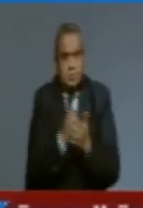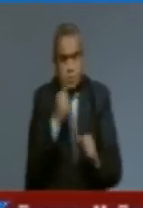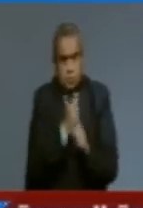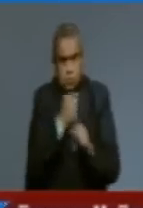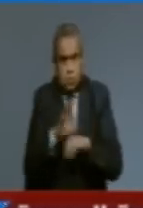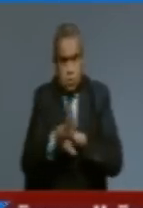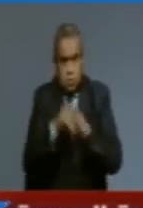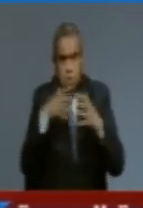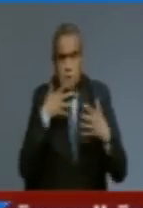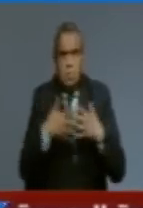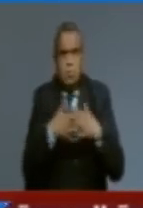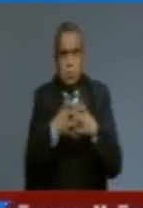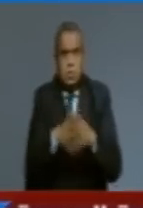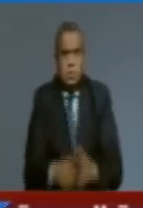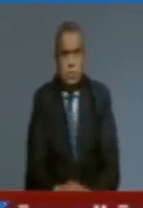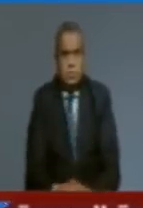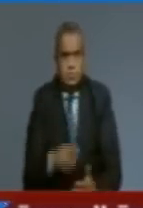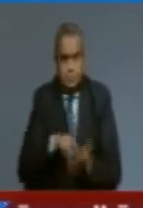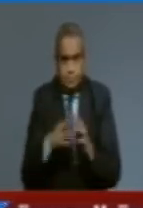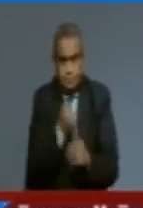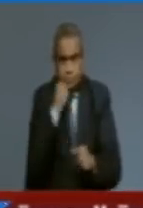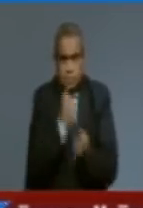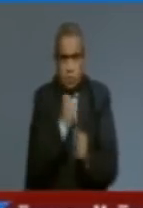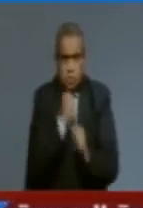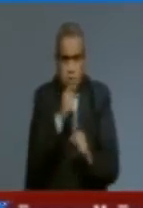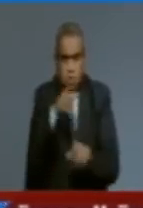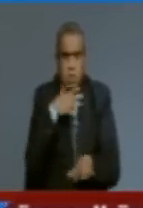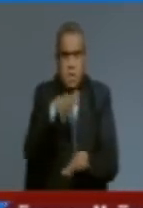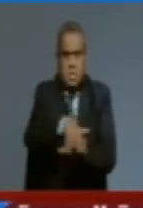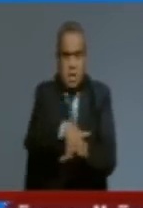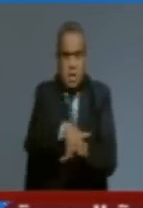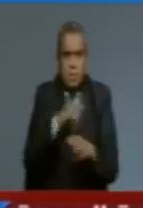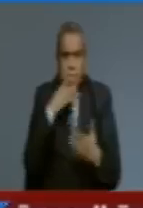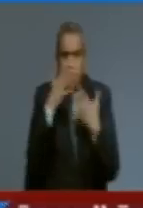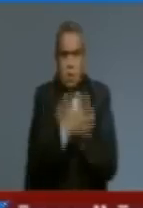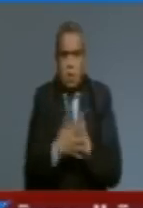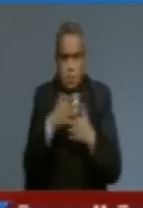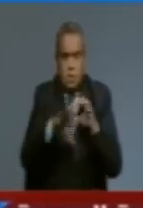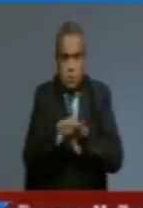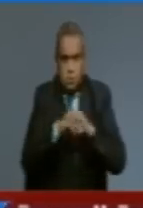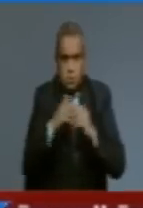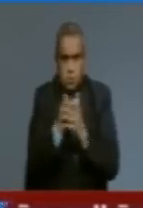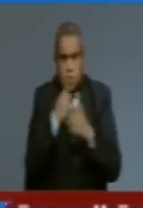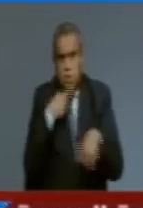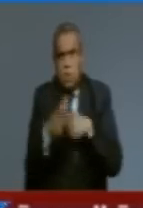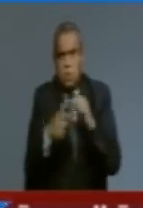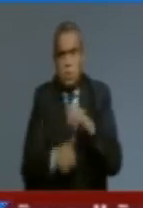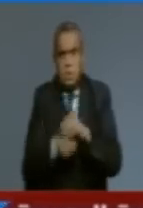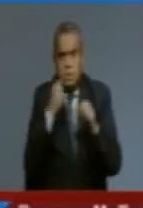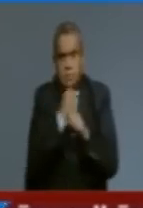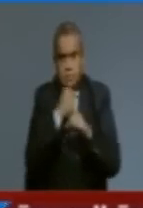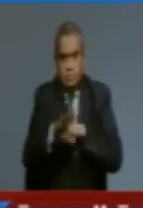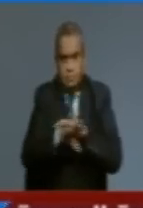المشترك يمكننا من تنفيذ المشاريع البنيوية واللوجستية من أجل